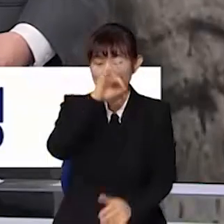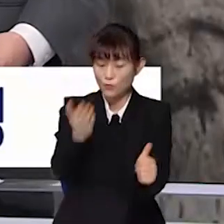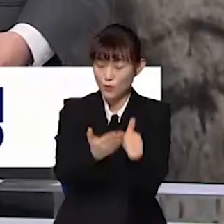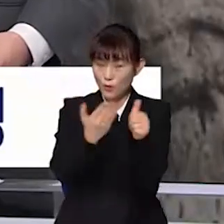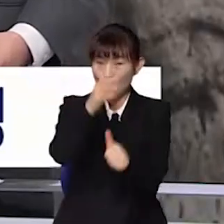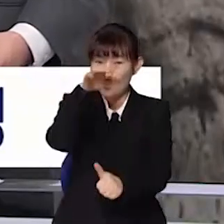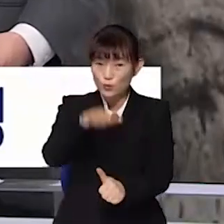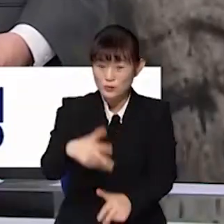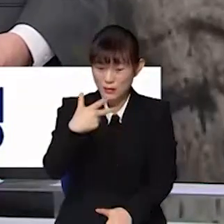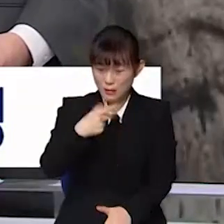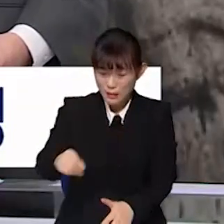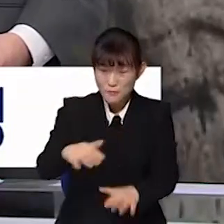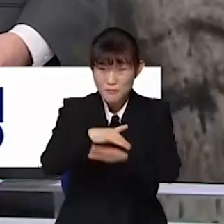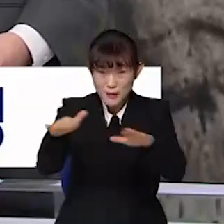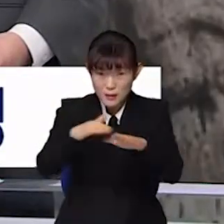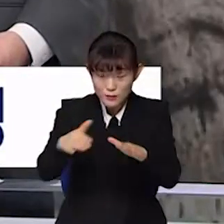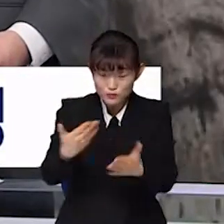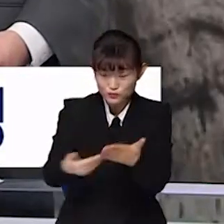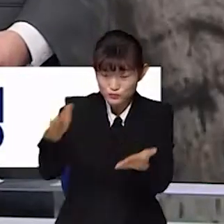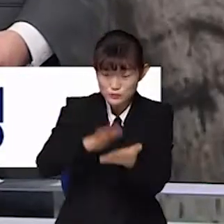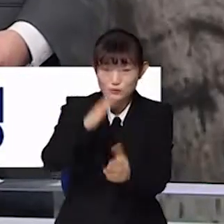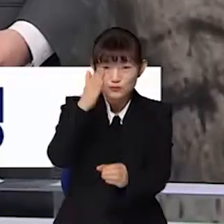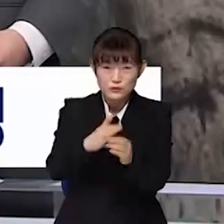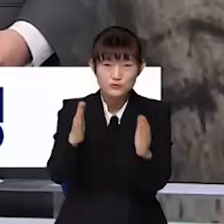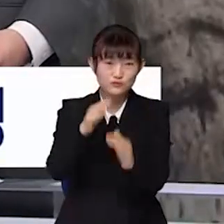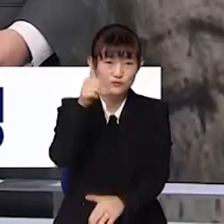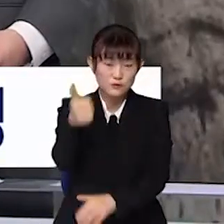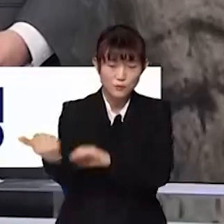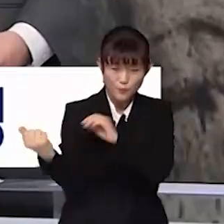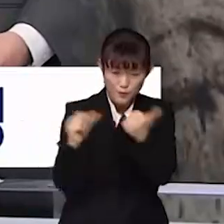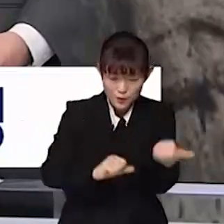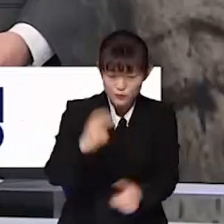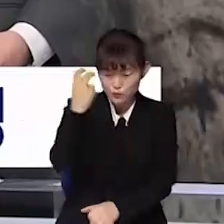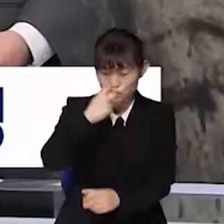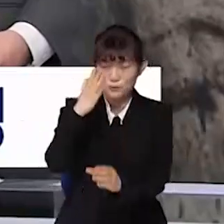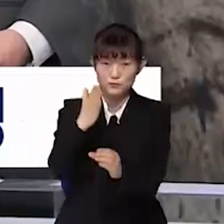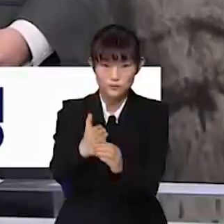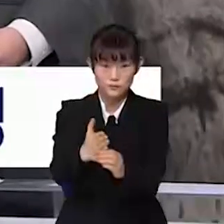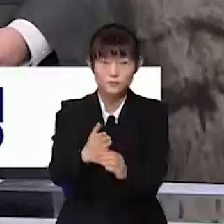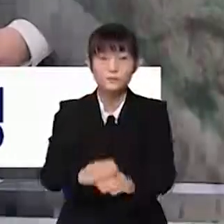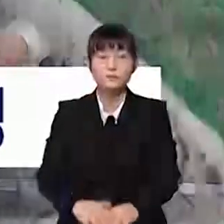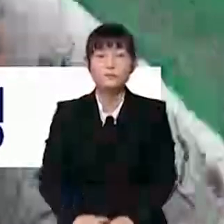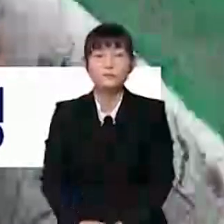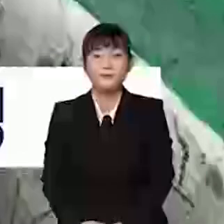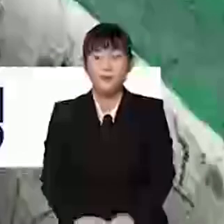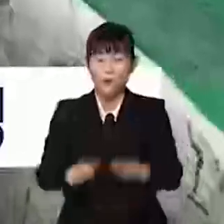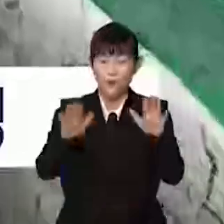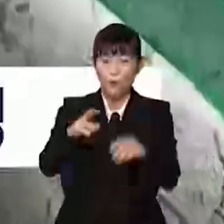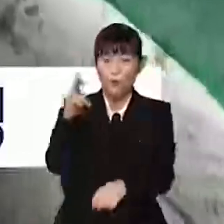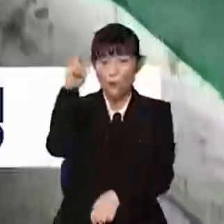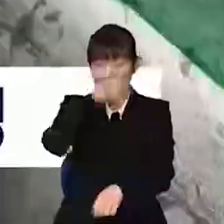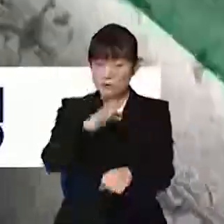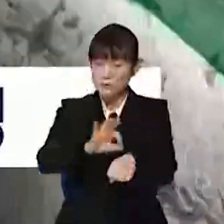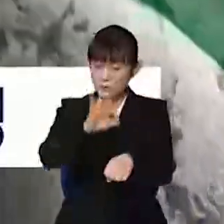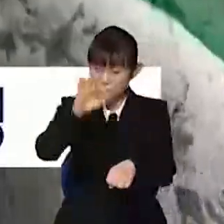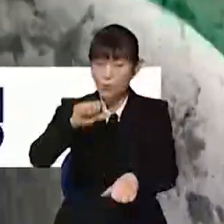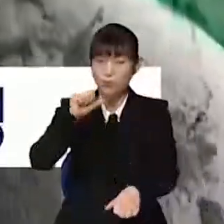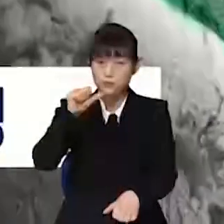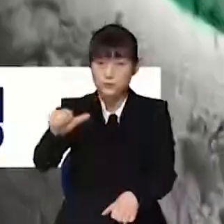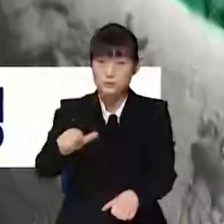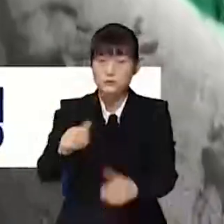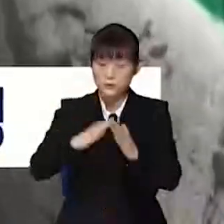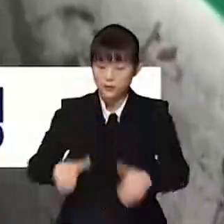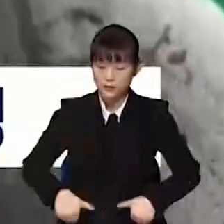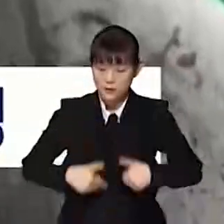돼지축사에서 분뇨처리시설 배관을 수리하던 농장주가 숨져 경찰이 조사에 나섰습니다. 오늘 오전 10시 5분쯤